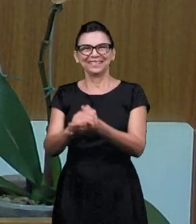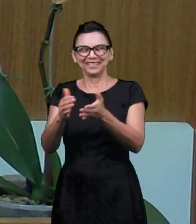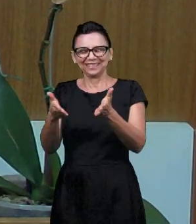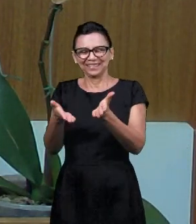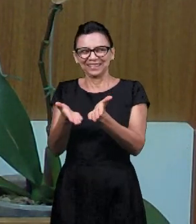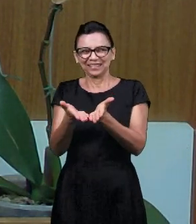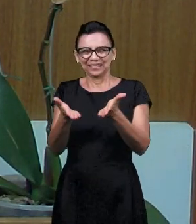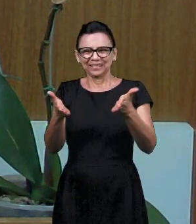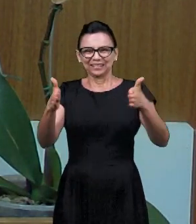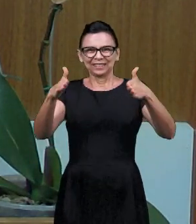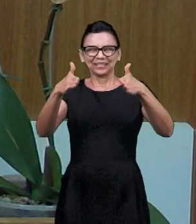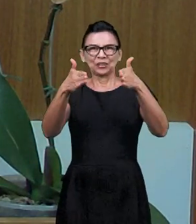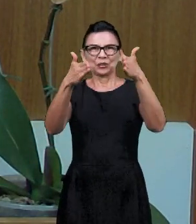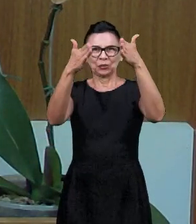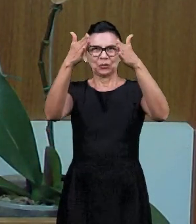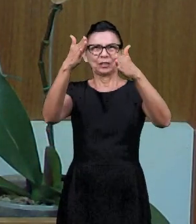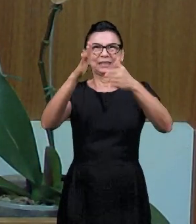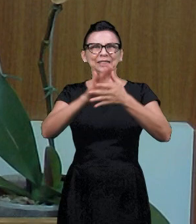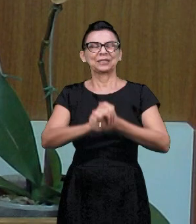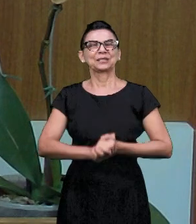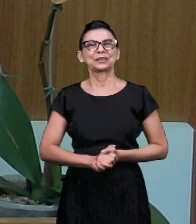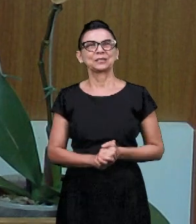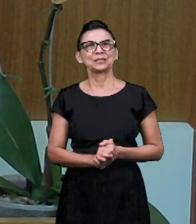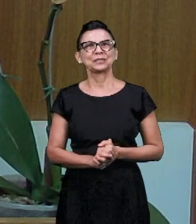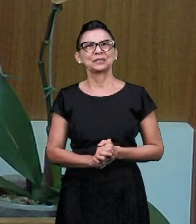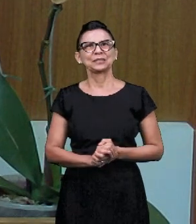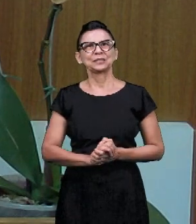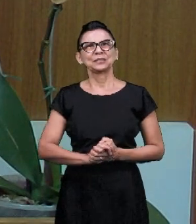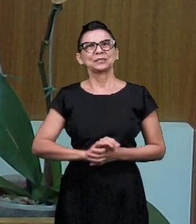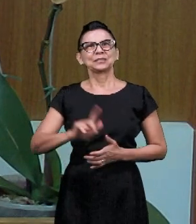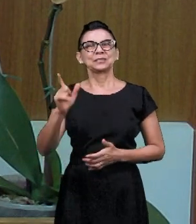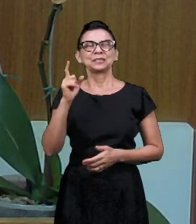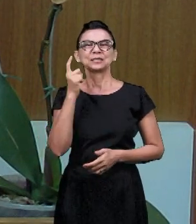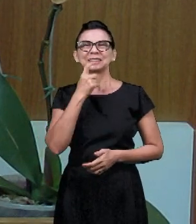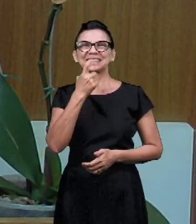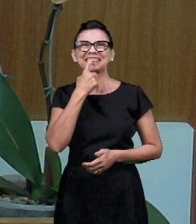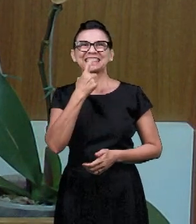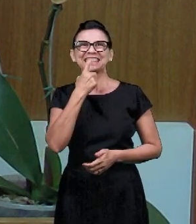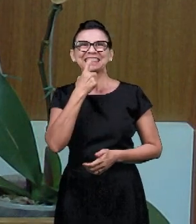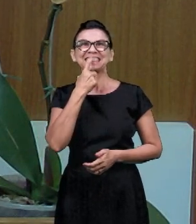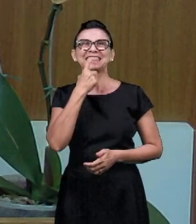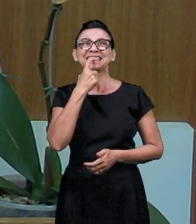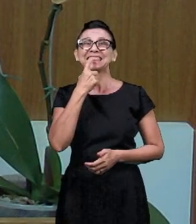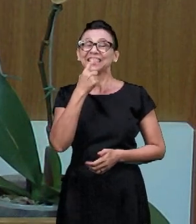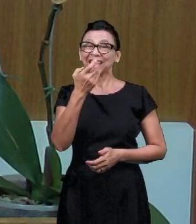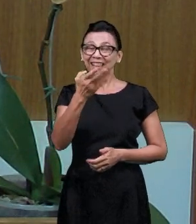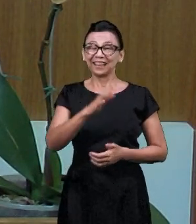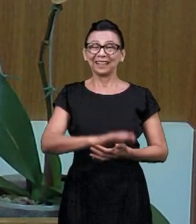leur téléphone dans une bouteille en plastique, ils mettent le téléphone comme ça,